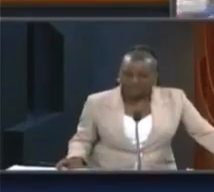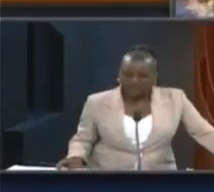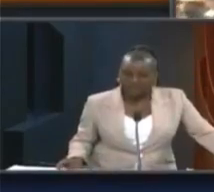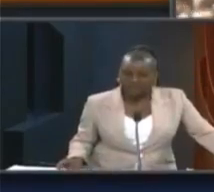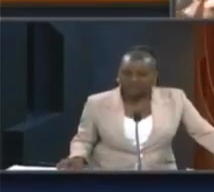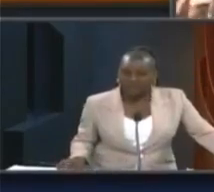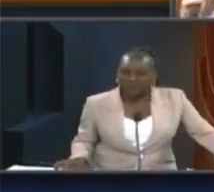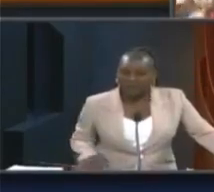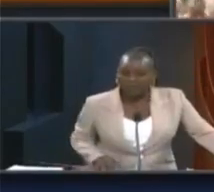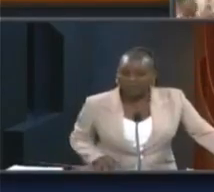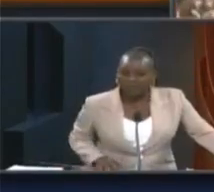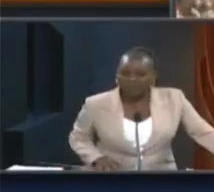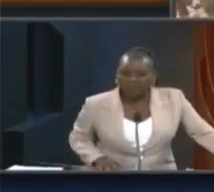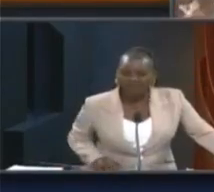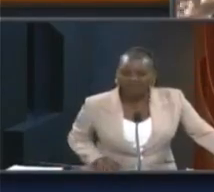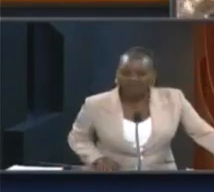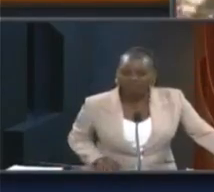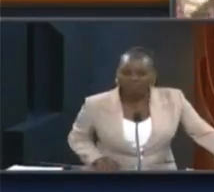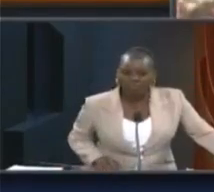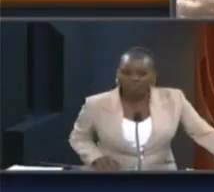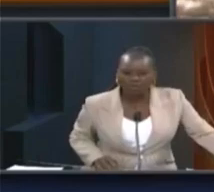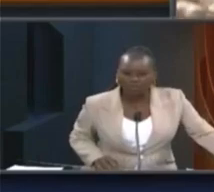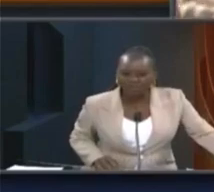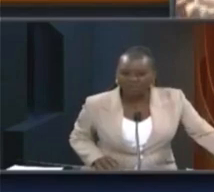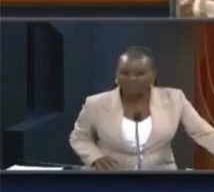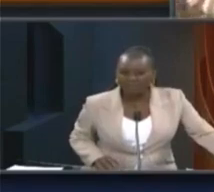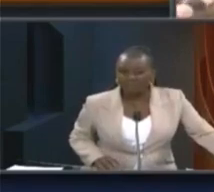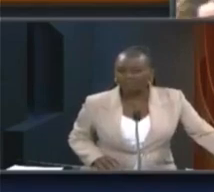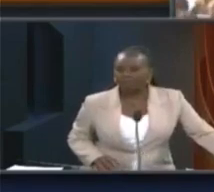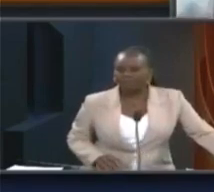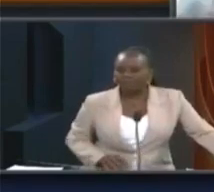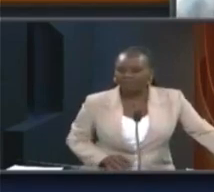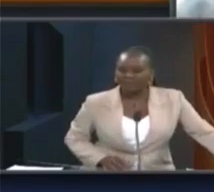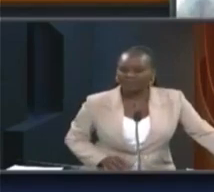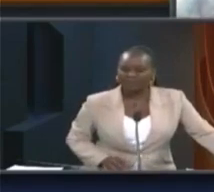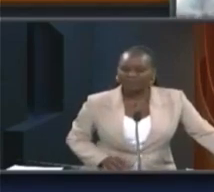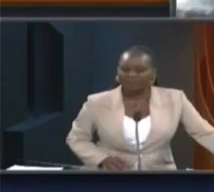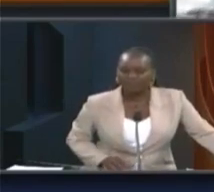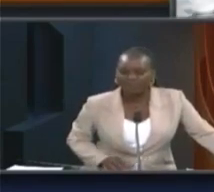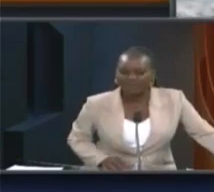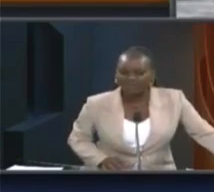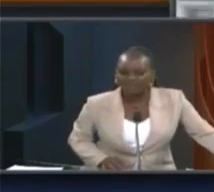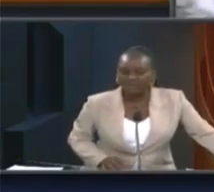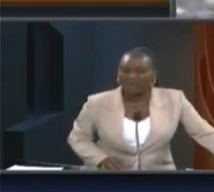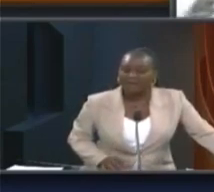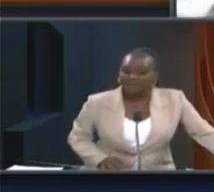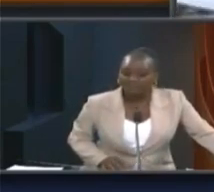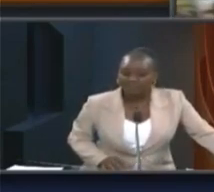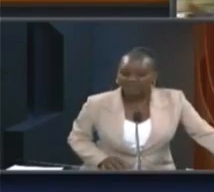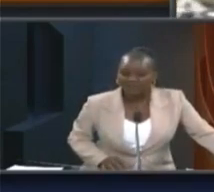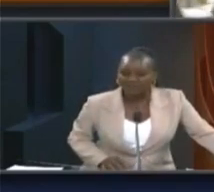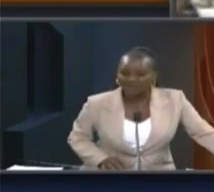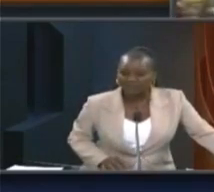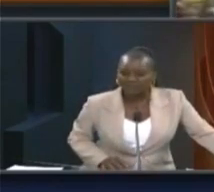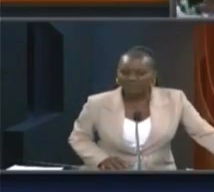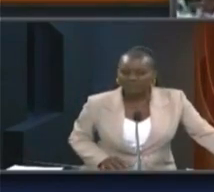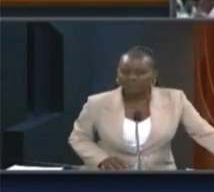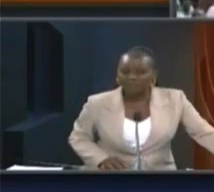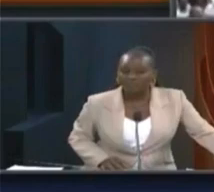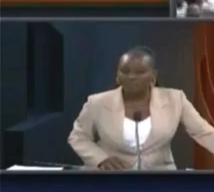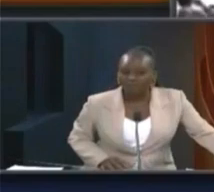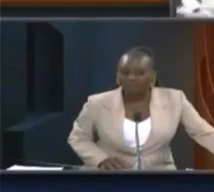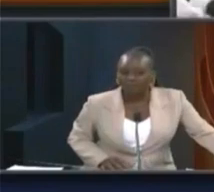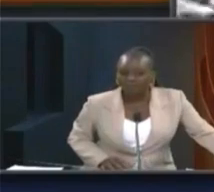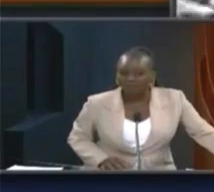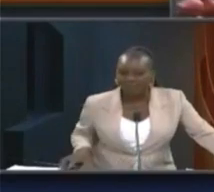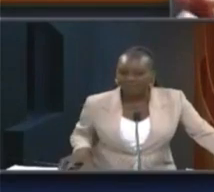puis, processus électoral en cours. Martin Fayulu, candidat malheureux des scrutins présidentiels de 2018, a déposé sa candidature pour les élections